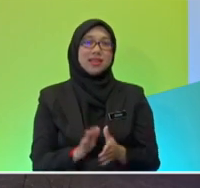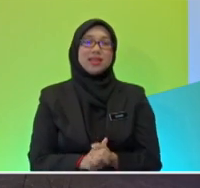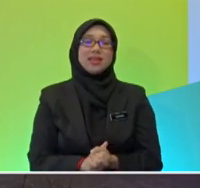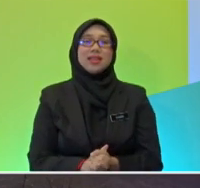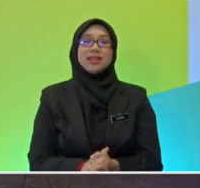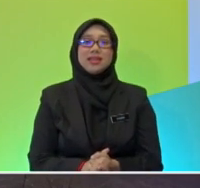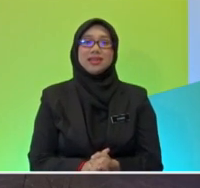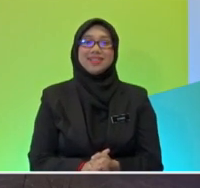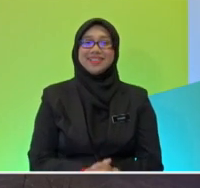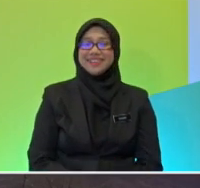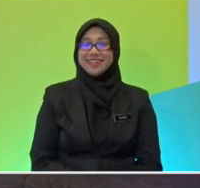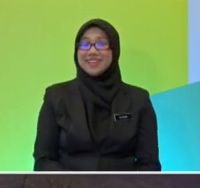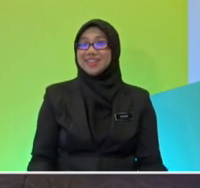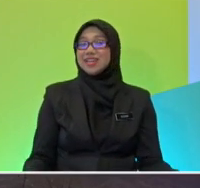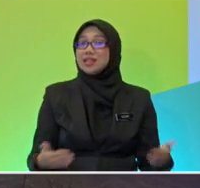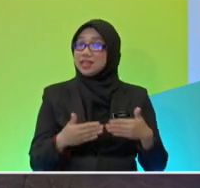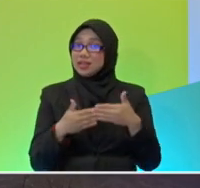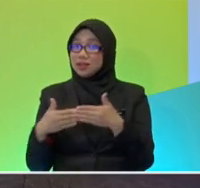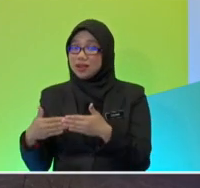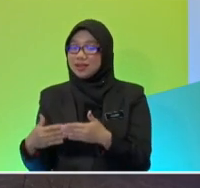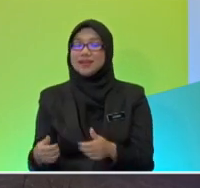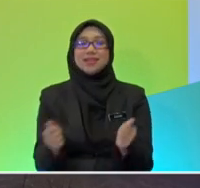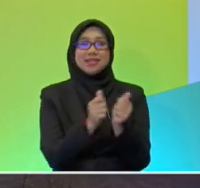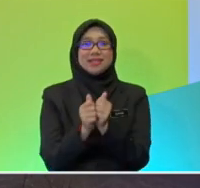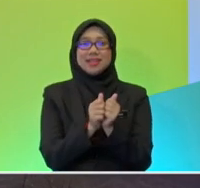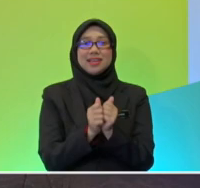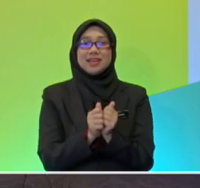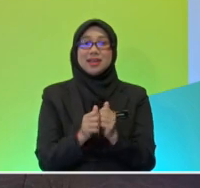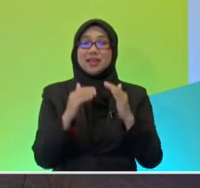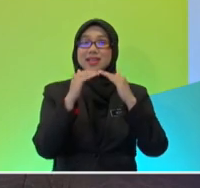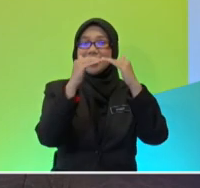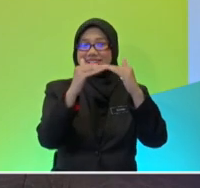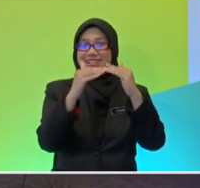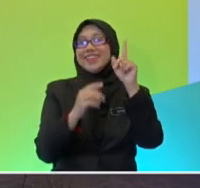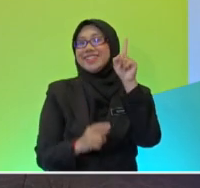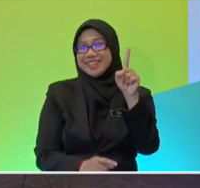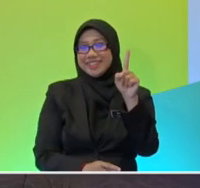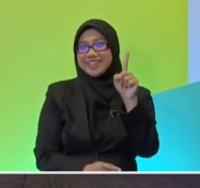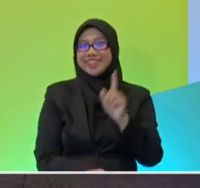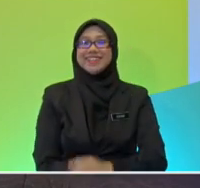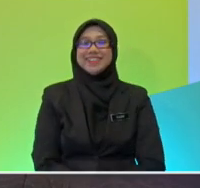Ustadzah Jangan kemana-mana teruskan bersama dengan kami dalam tahap 1